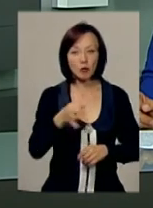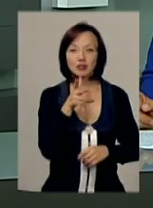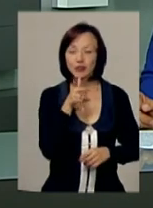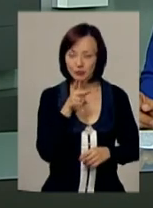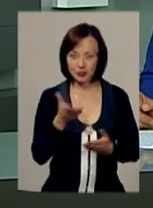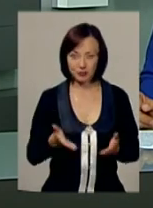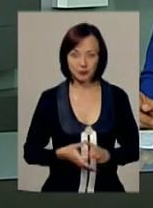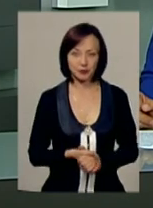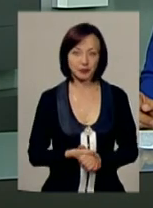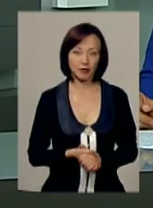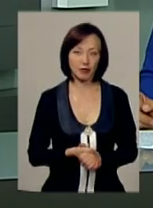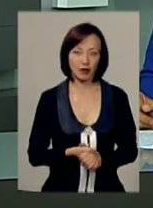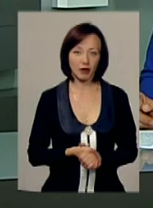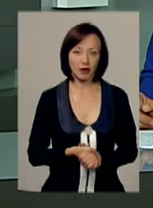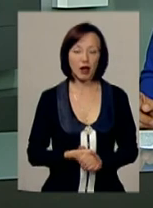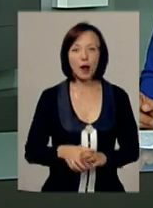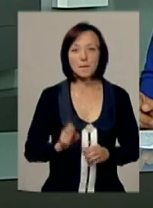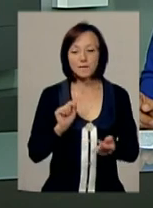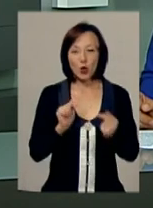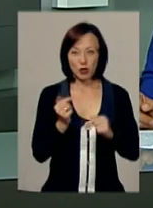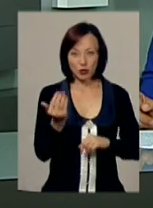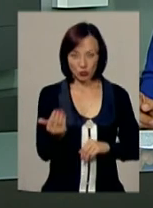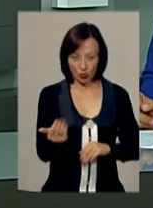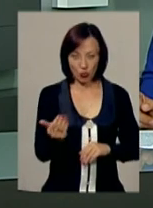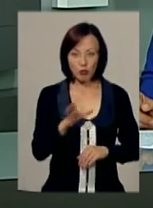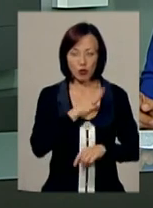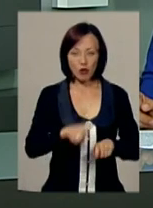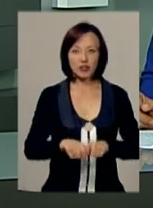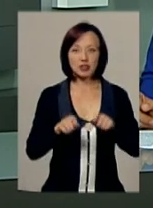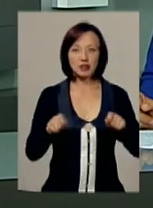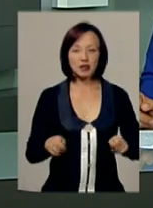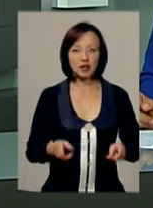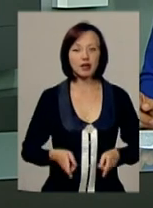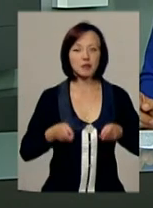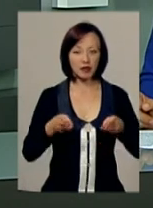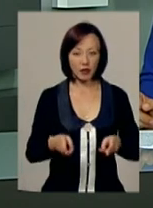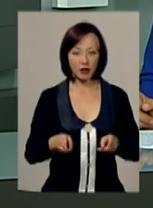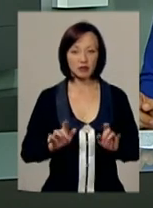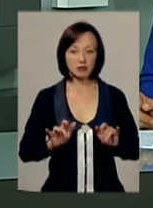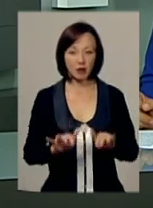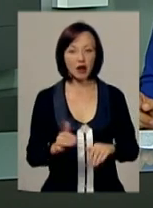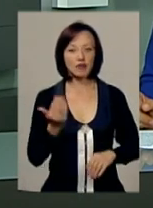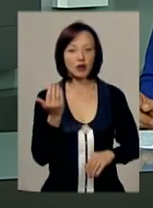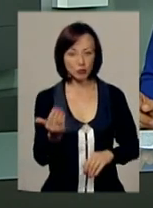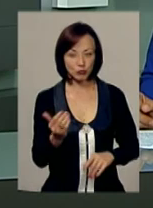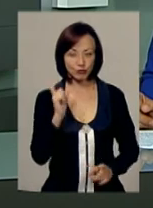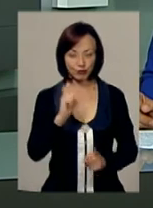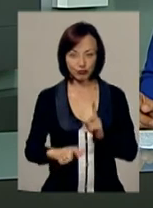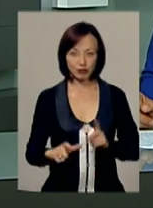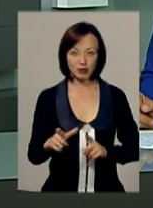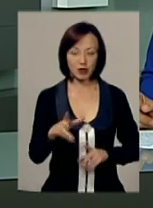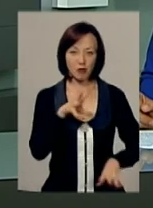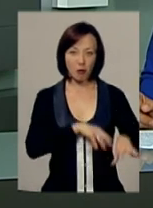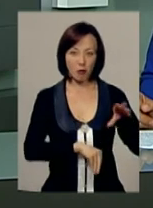ситуацій Чернівецької області. Проти буковинського рятувальника було відкрите кримінальне провадження. Йому закидали побори